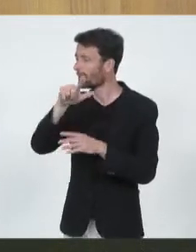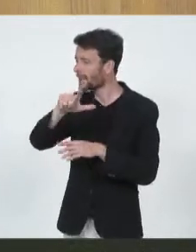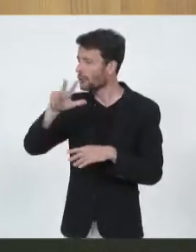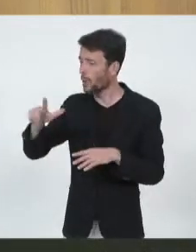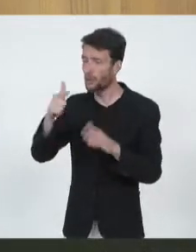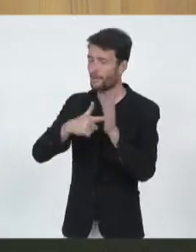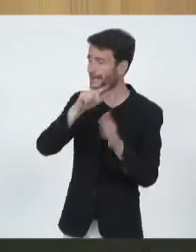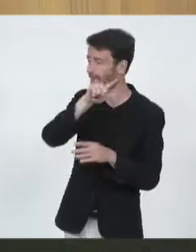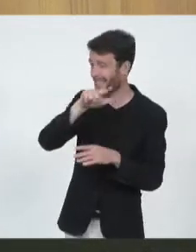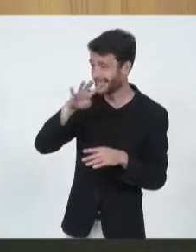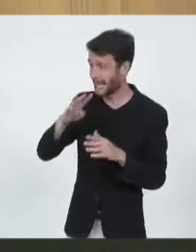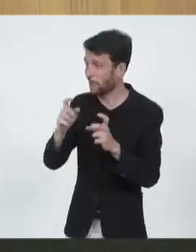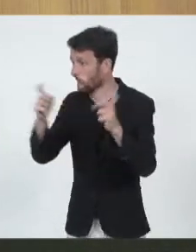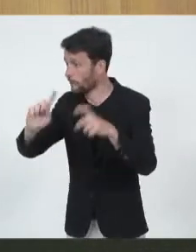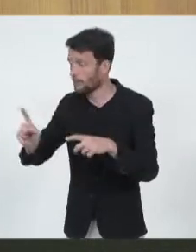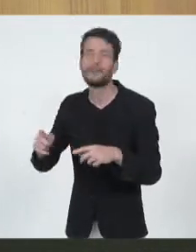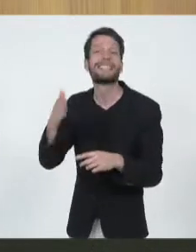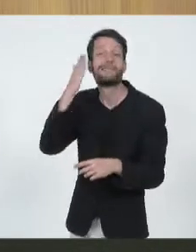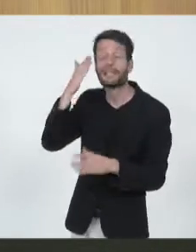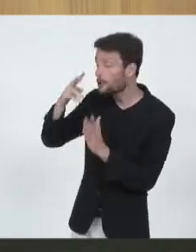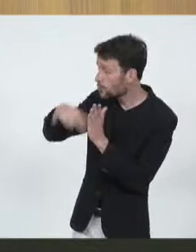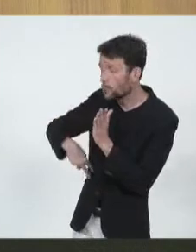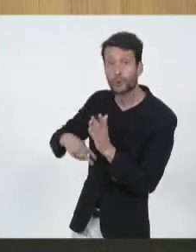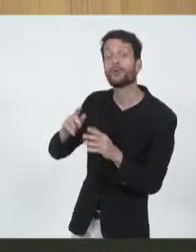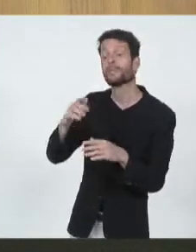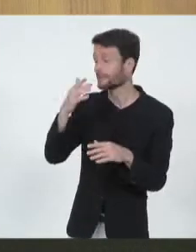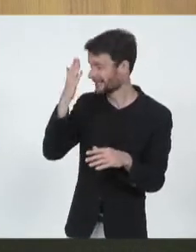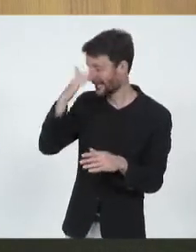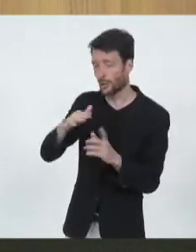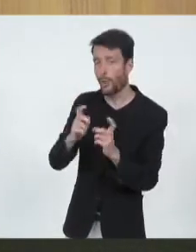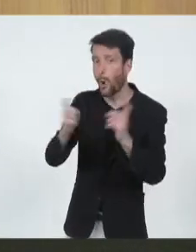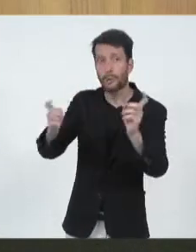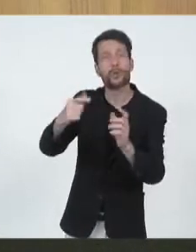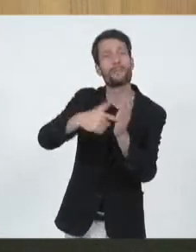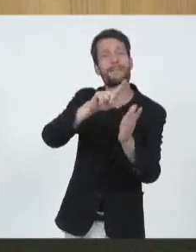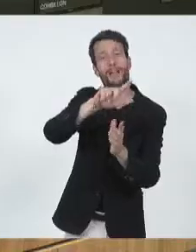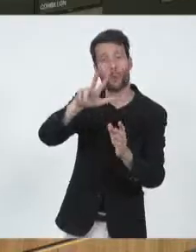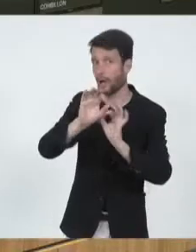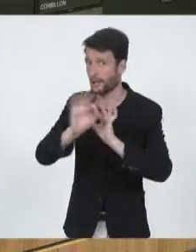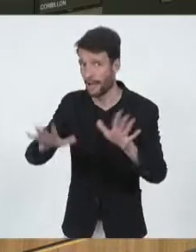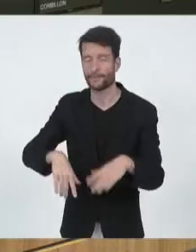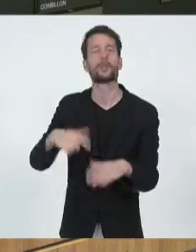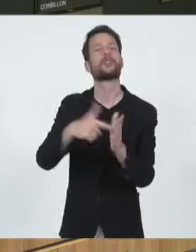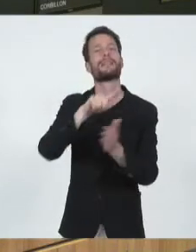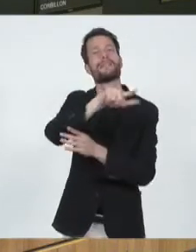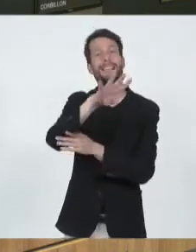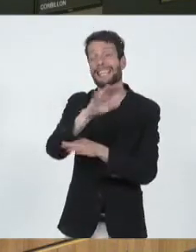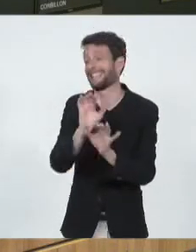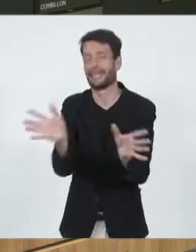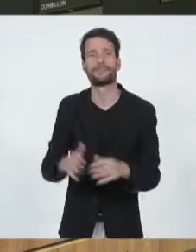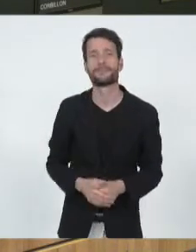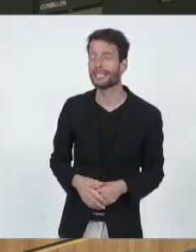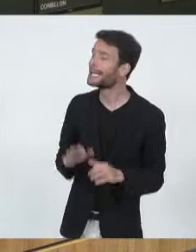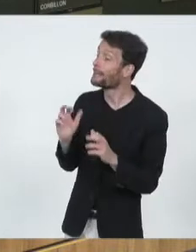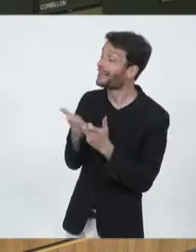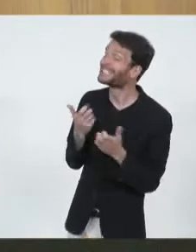bien lu le contrat comme moi, vous savez qu'il n'y a aucune augmentation en août 2023 et aucune augmentation en août 2024. Ce coût, Madame Segard, c'est plus de 9